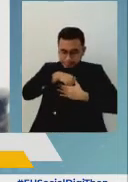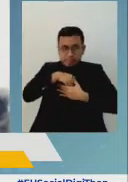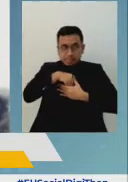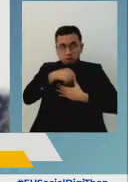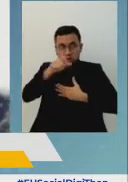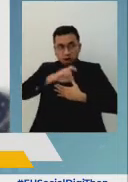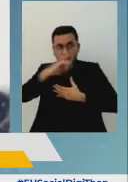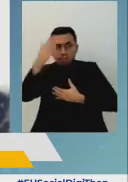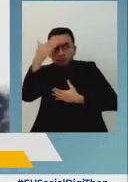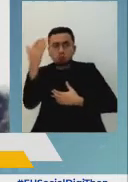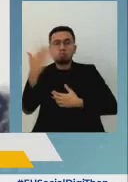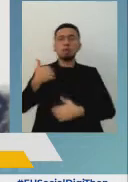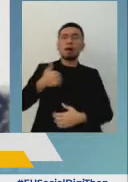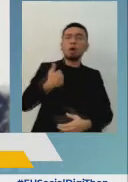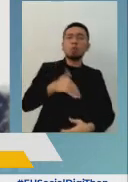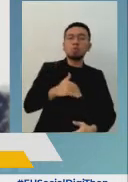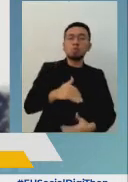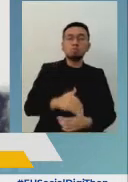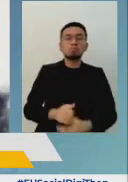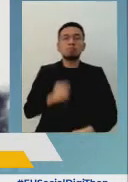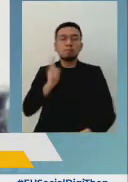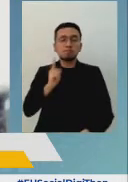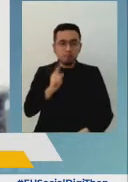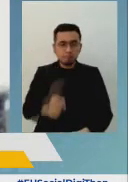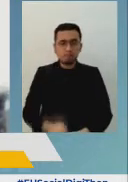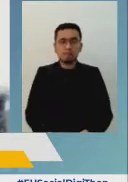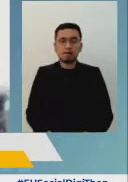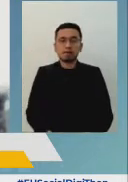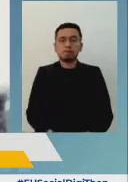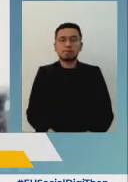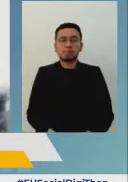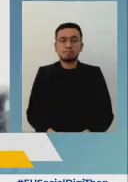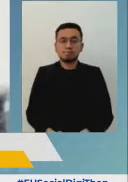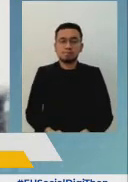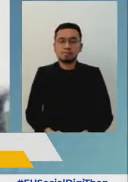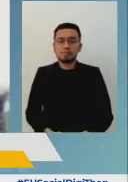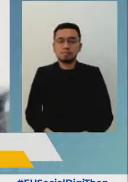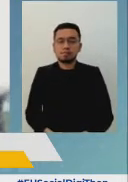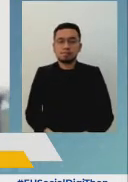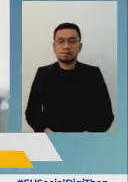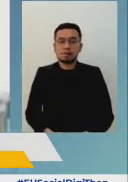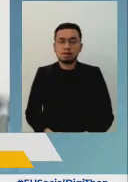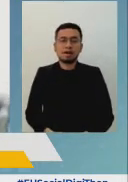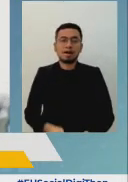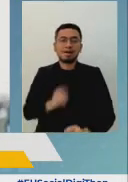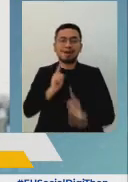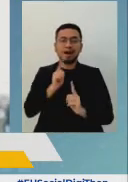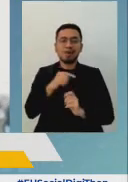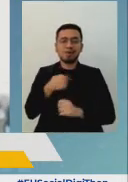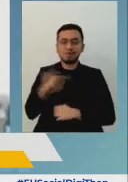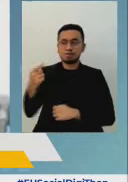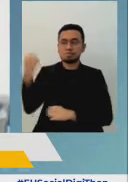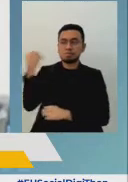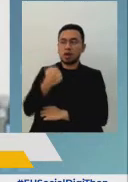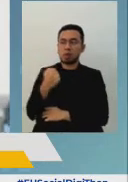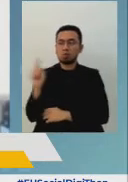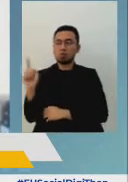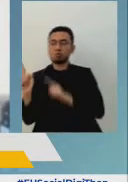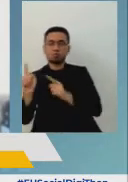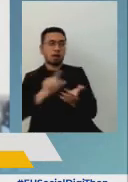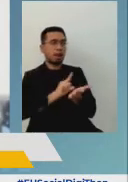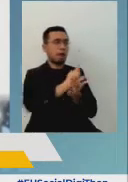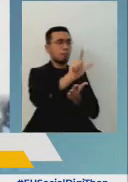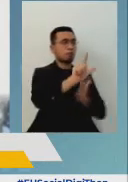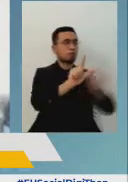karena pasti dia pikir ya, orang lain yang diaduin tadi akan mencari si pelaku dan